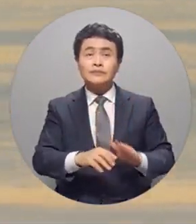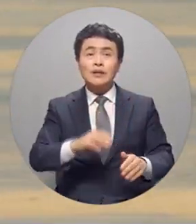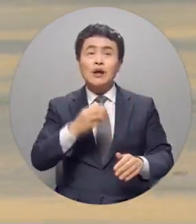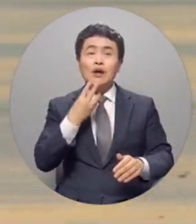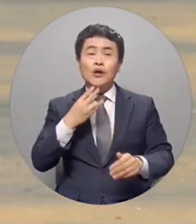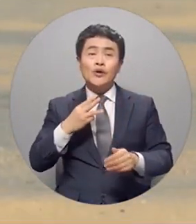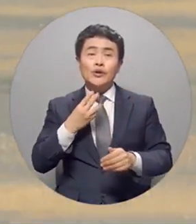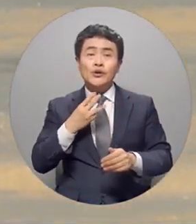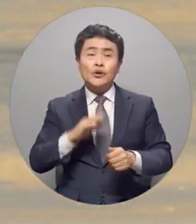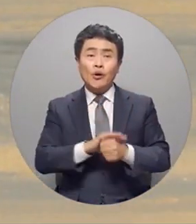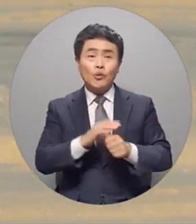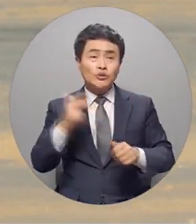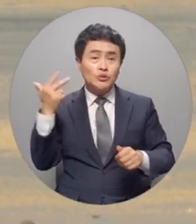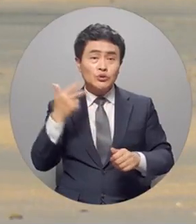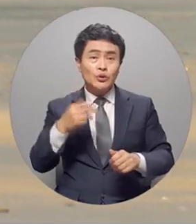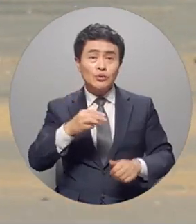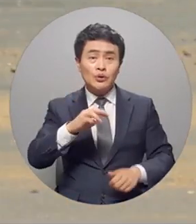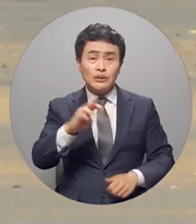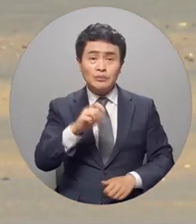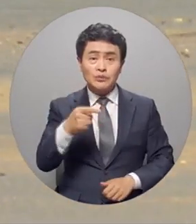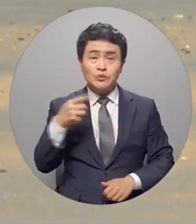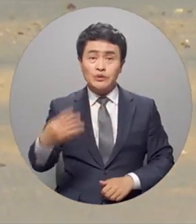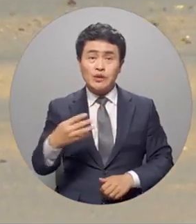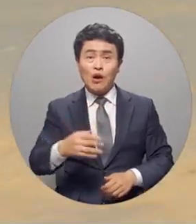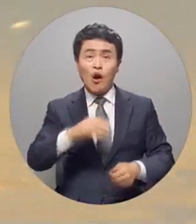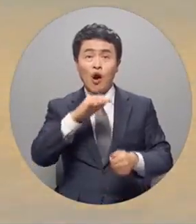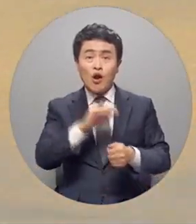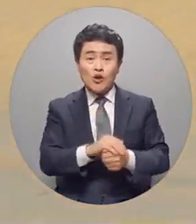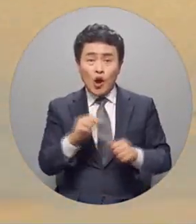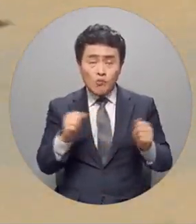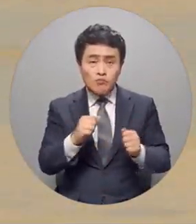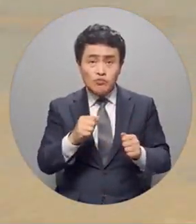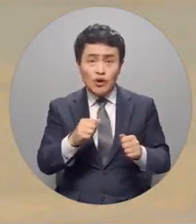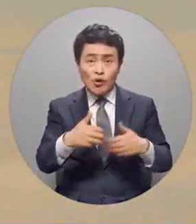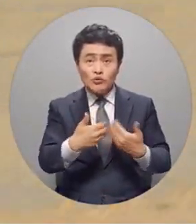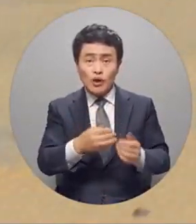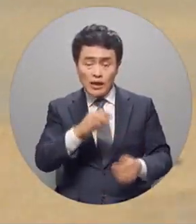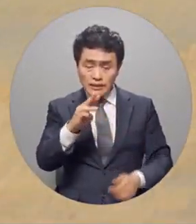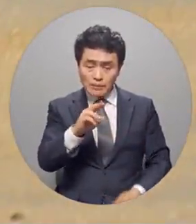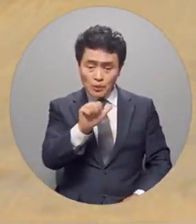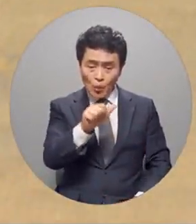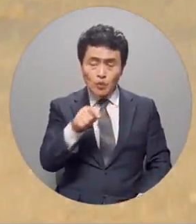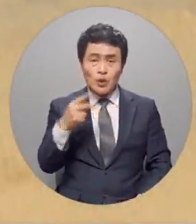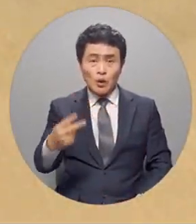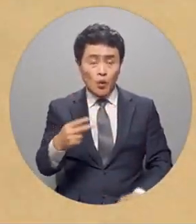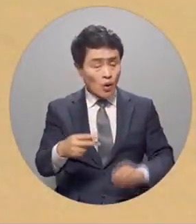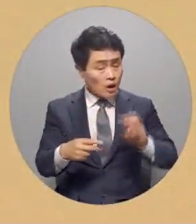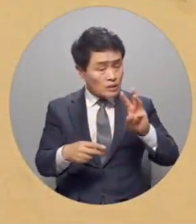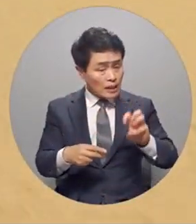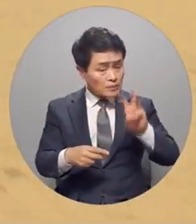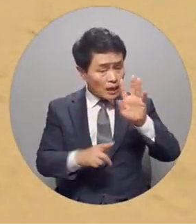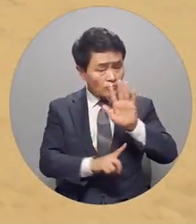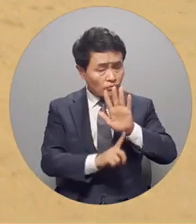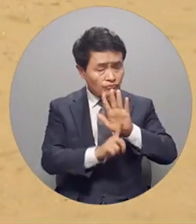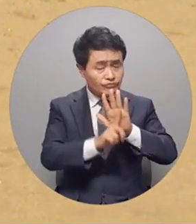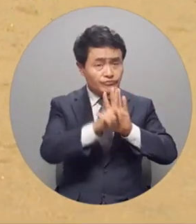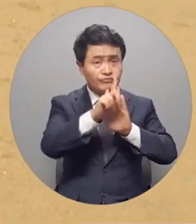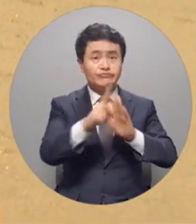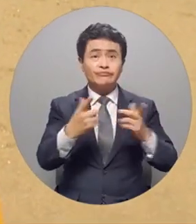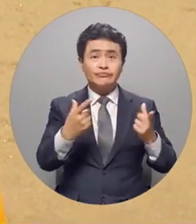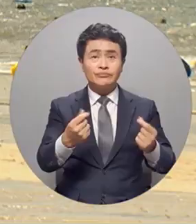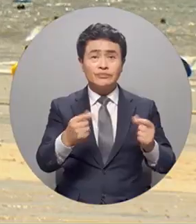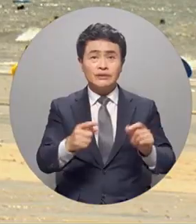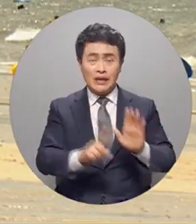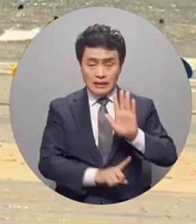여주 36.4도, 경북 경주 35.2도 등 내륙을 중심으로 33도를 웃돌았습니다. 또한